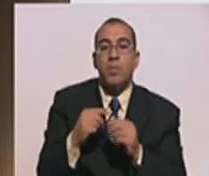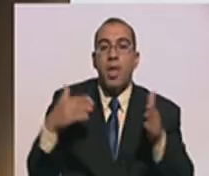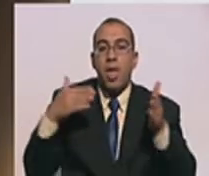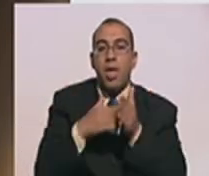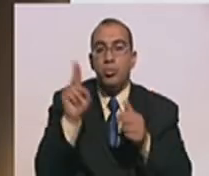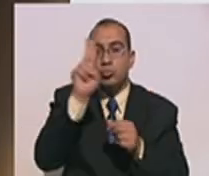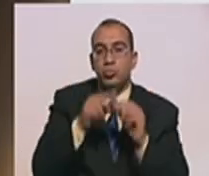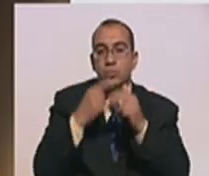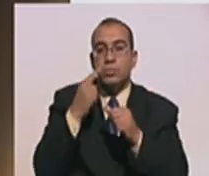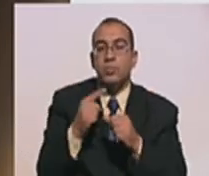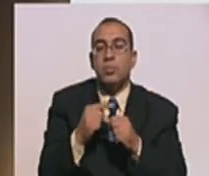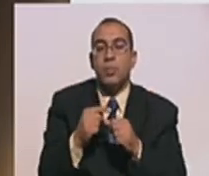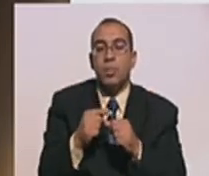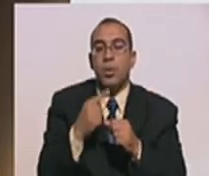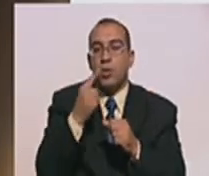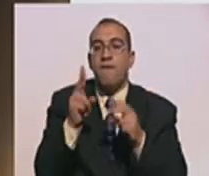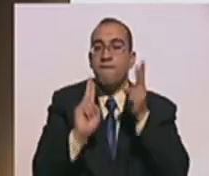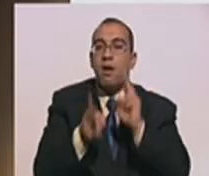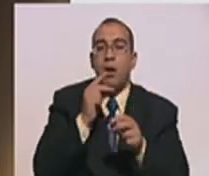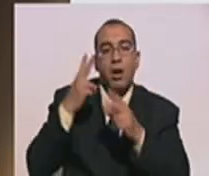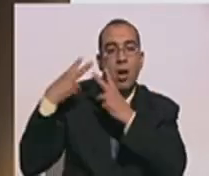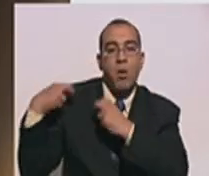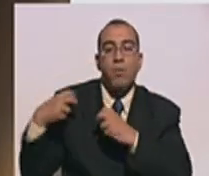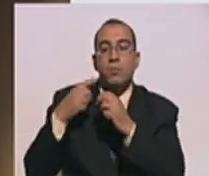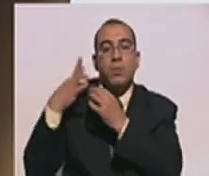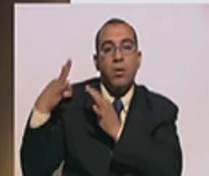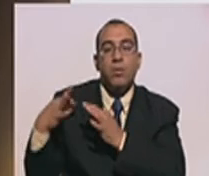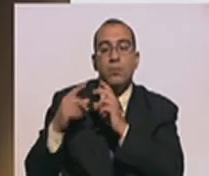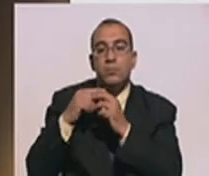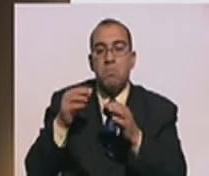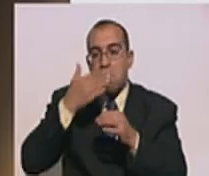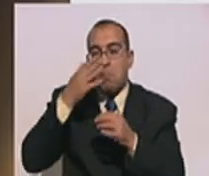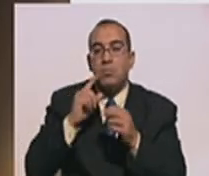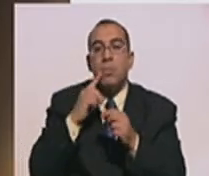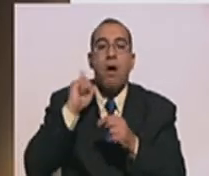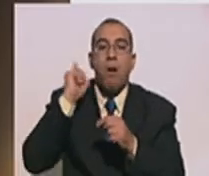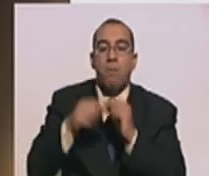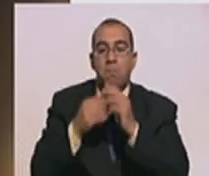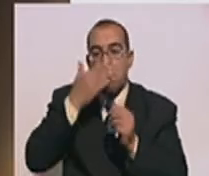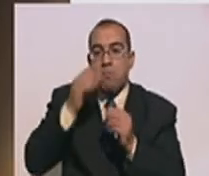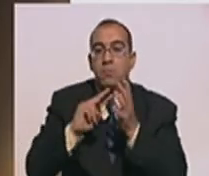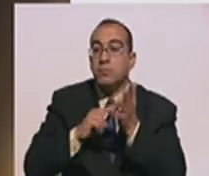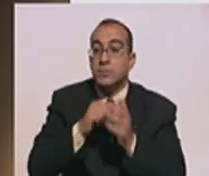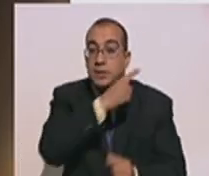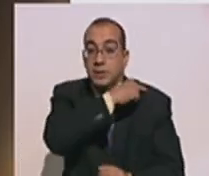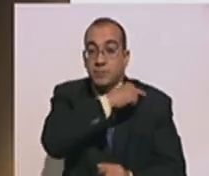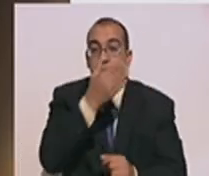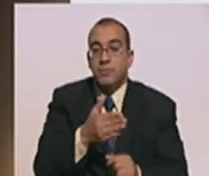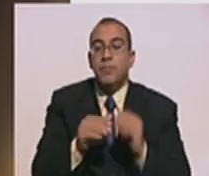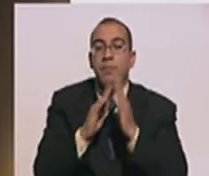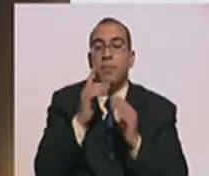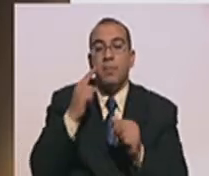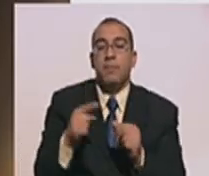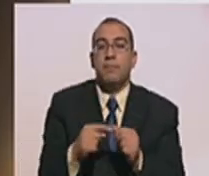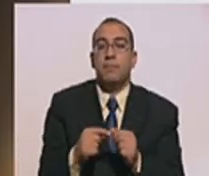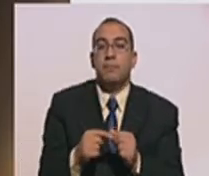آخر السؤال: ولو سمحت يا شيخ، في فرح الكوافير عملت لي وصلة في شعري وأنا لم أكن أعرف أن هذا حرام، فهل أأثم على ذلك؟